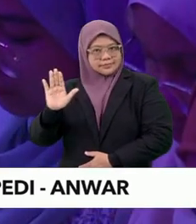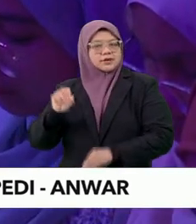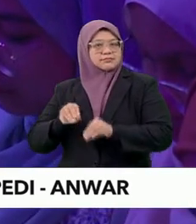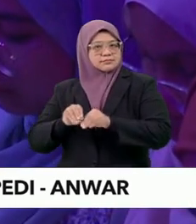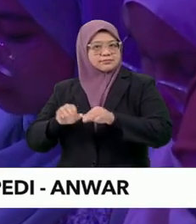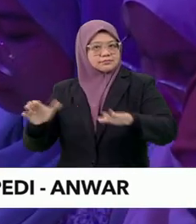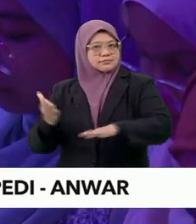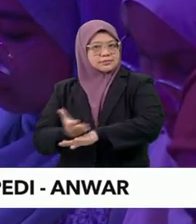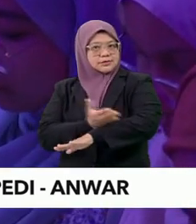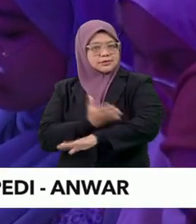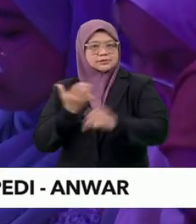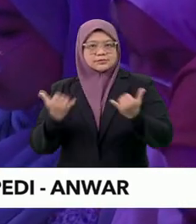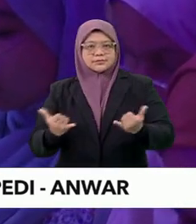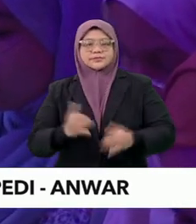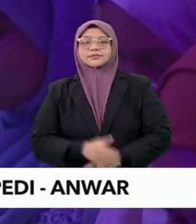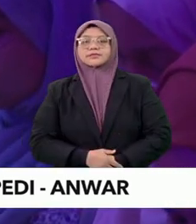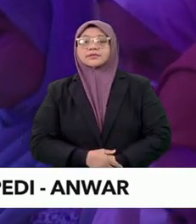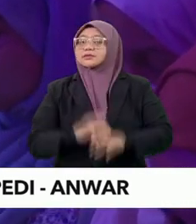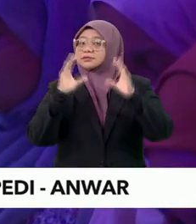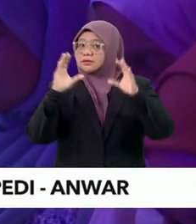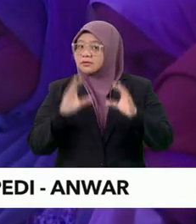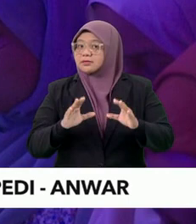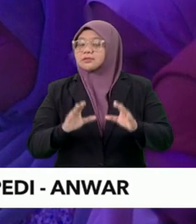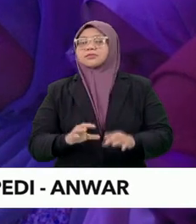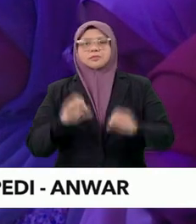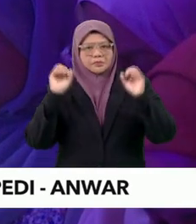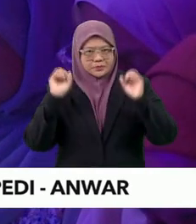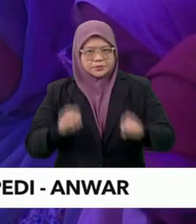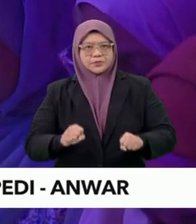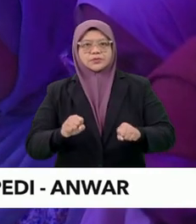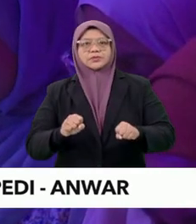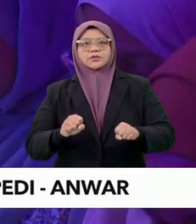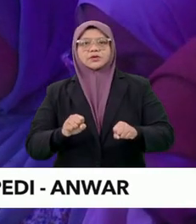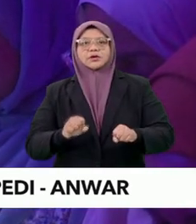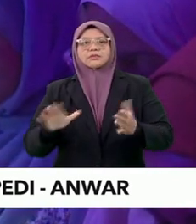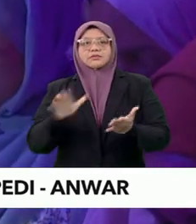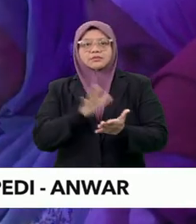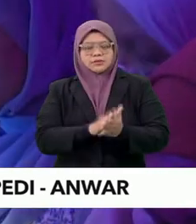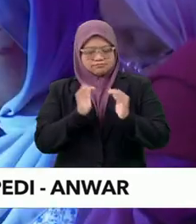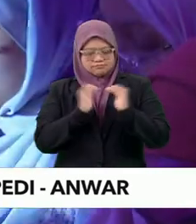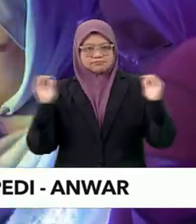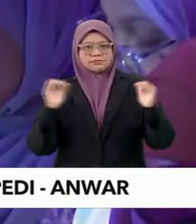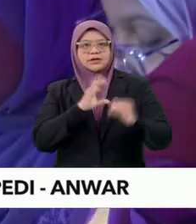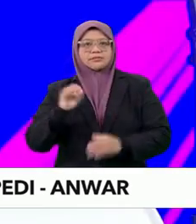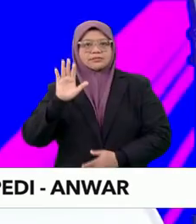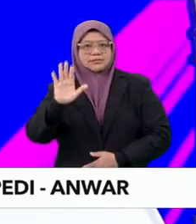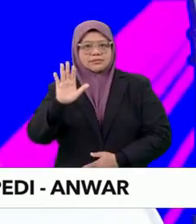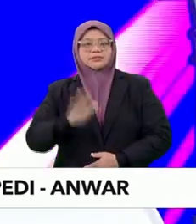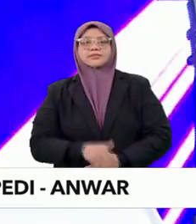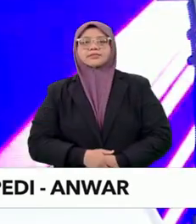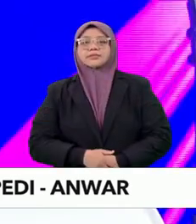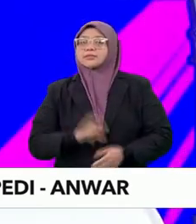maju pada hari ini dengan cara yangemikian kita memaknai Apa itu keadilan dan Madani